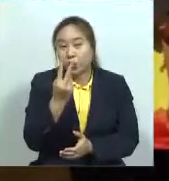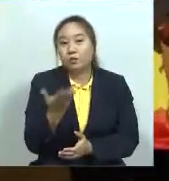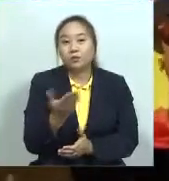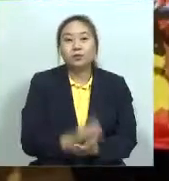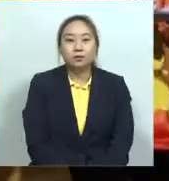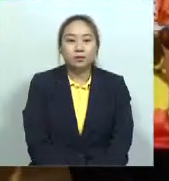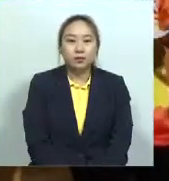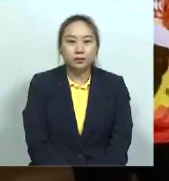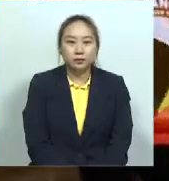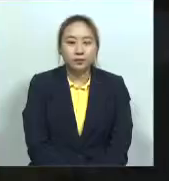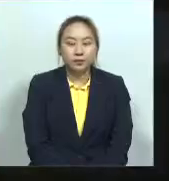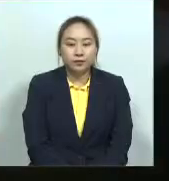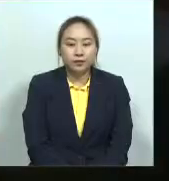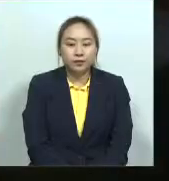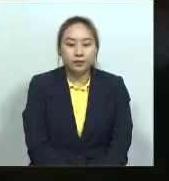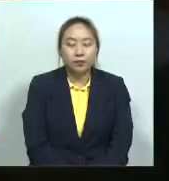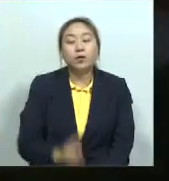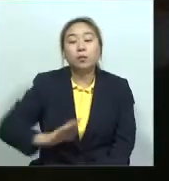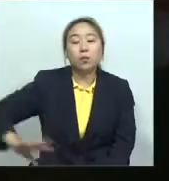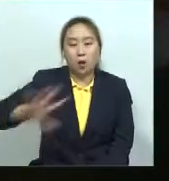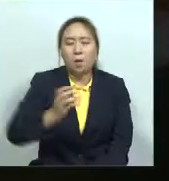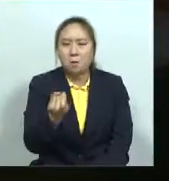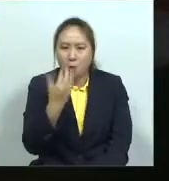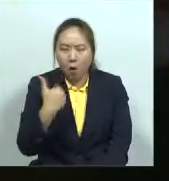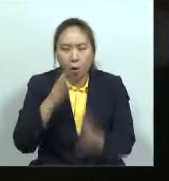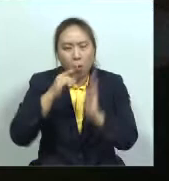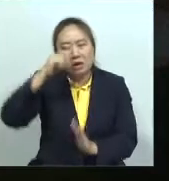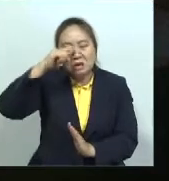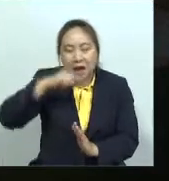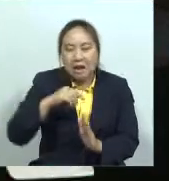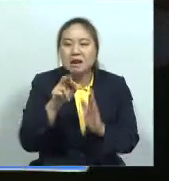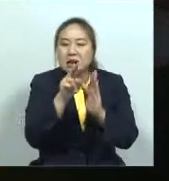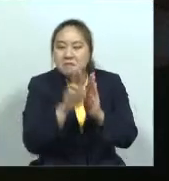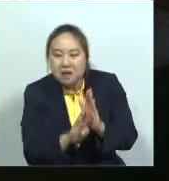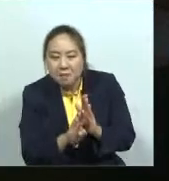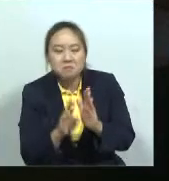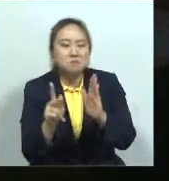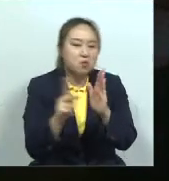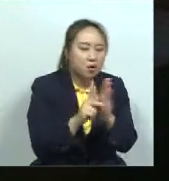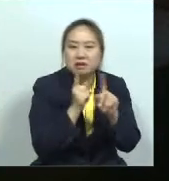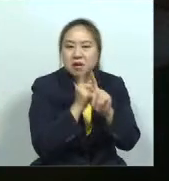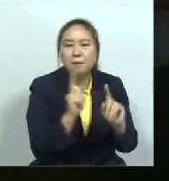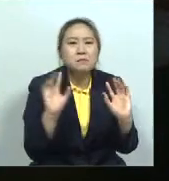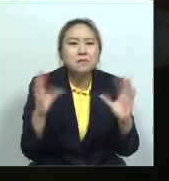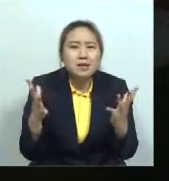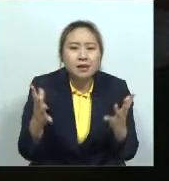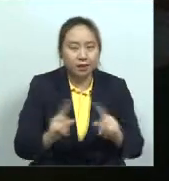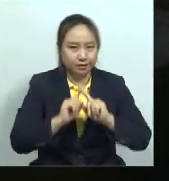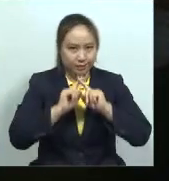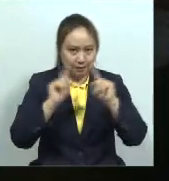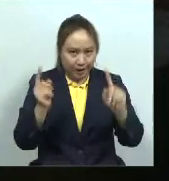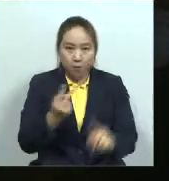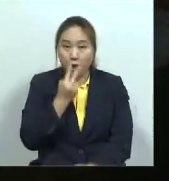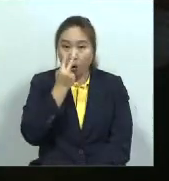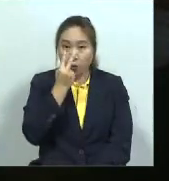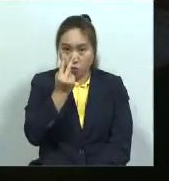นี้กันค่ะ เราจะถูกบอกว่าให้คนไทยขาดวินัยเนาะเราคนไทยขาดนู่นขาดนี่เนาะแต่พอมาดูจริงๆแล้วท่านจะ